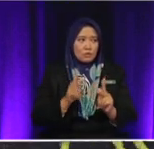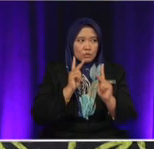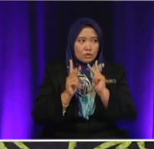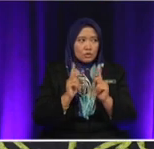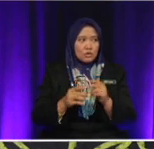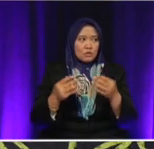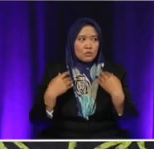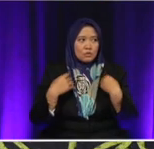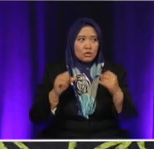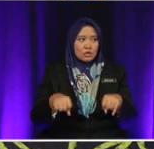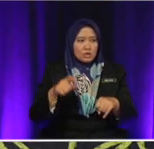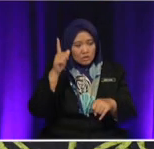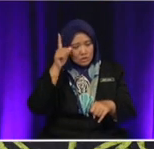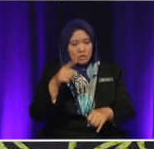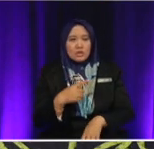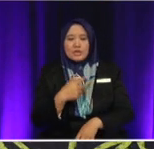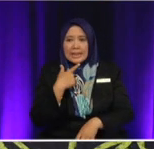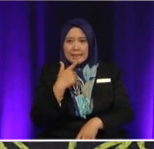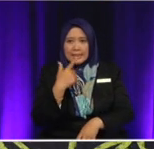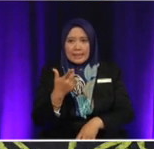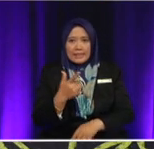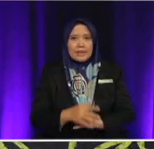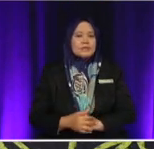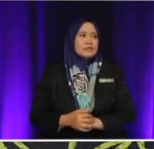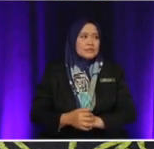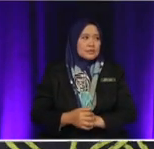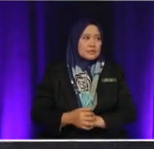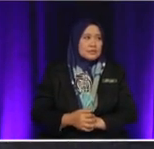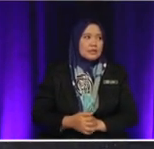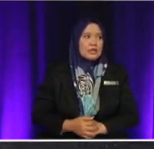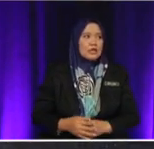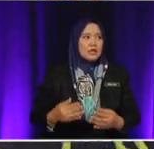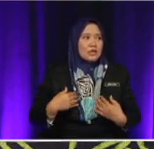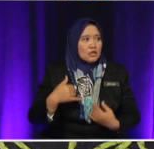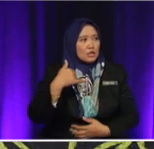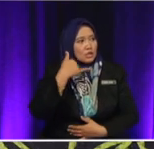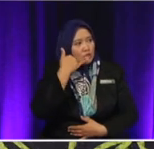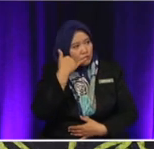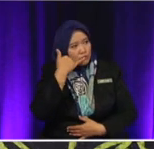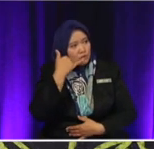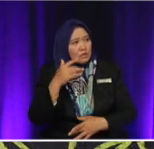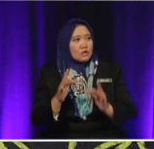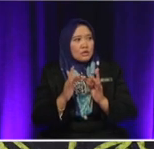telefon, internet, intercam, mesyuarat atau seminar. daripada yang bukan insan